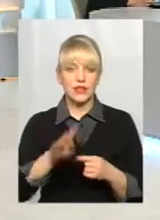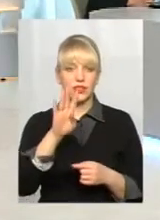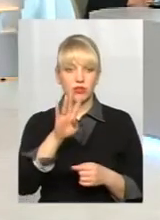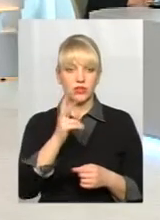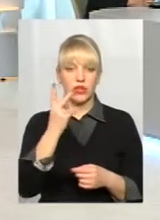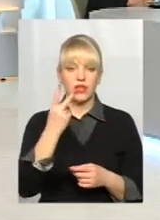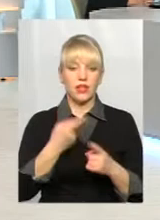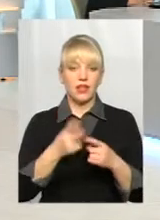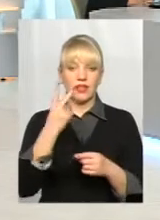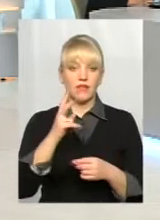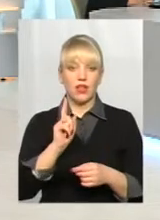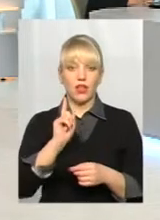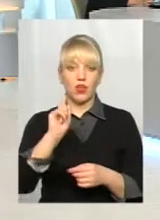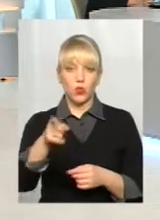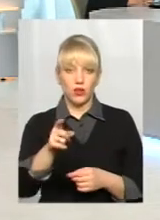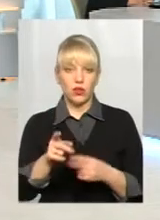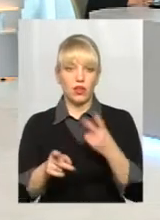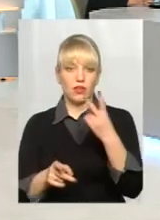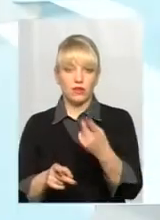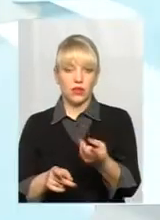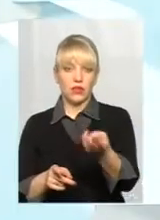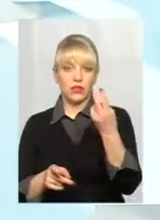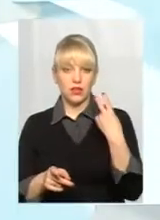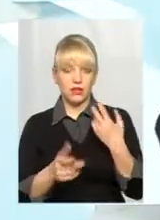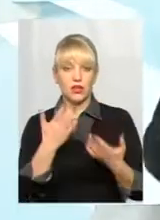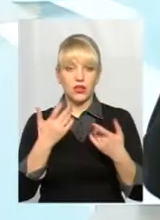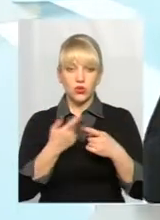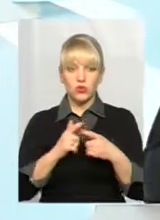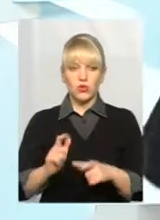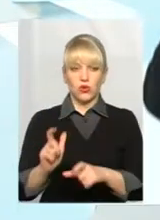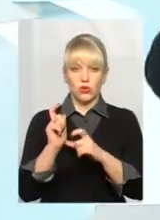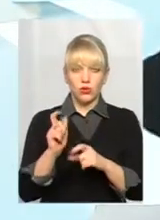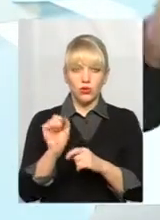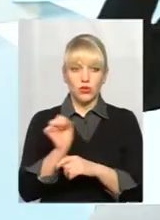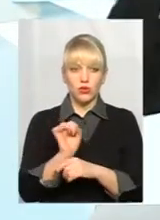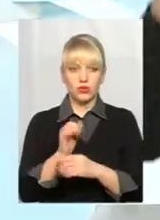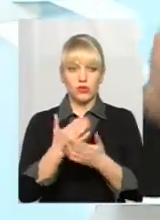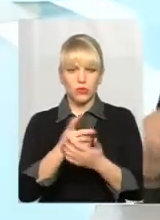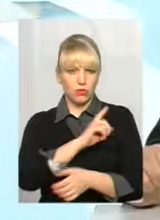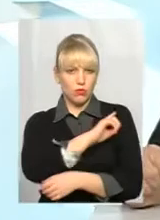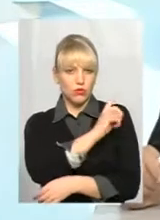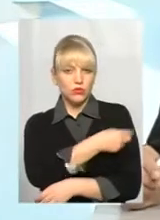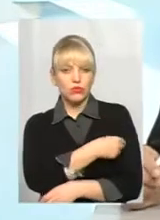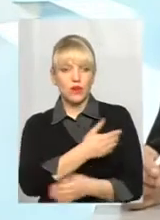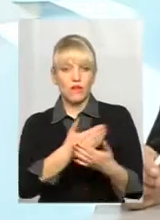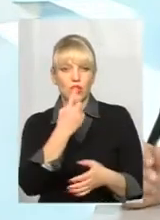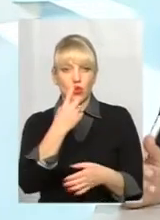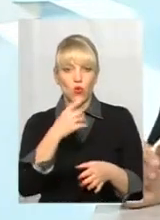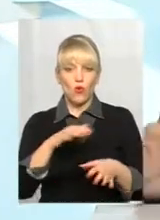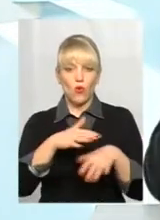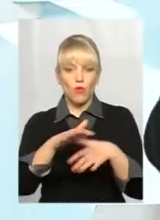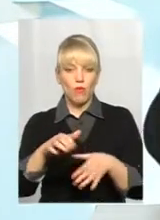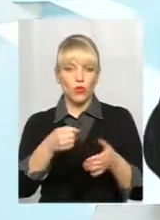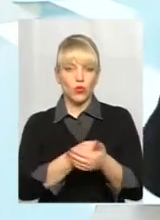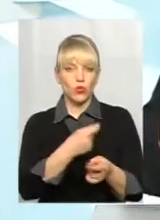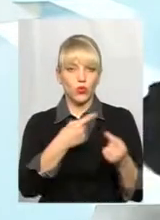туди і дві назад. Якщо тут мають бути фури йти сьогодні, так, потужні, від одного моря груз перевозити в інший,